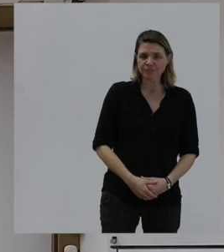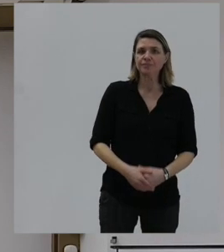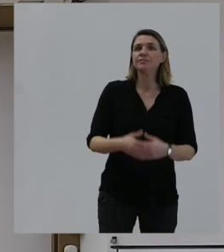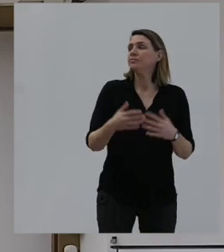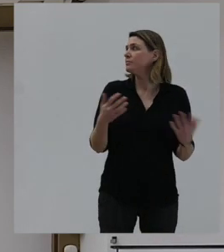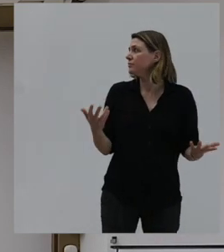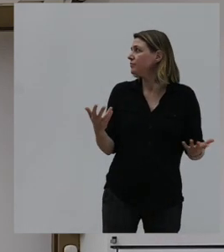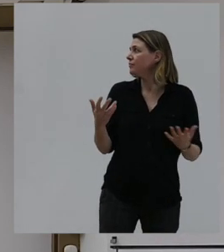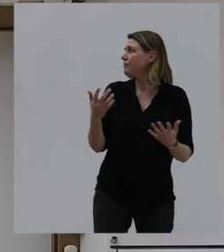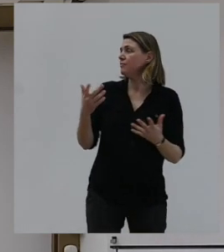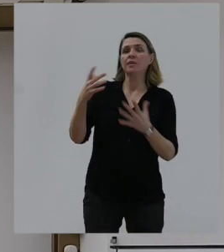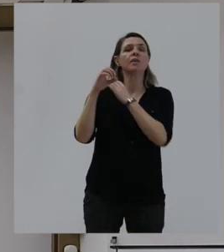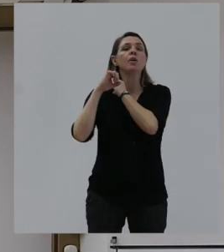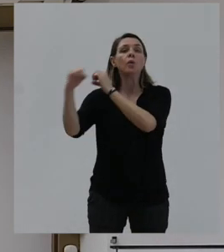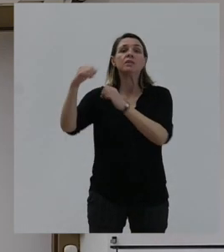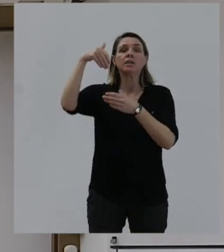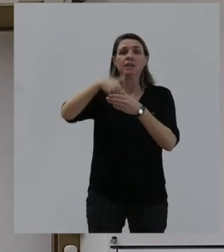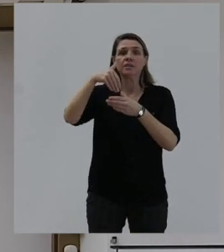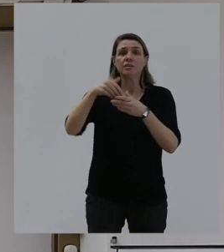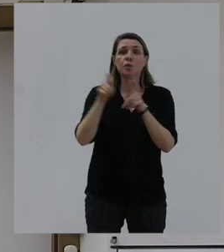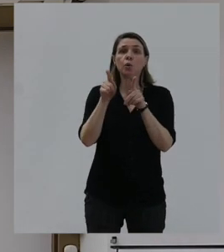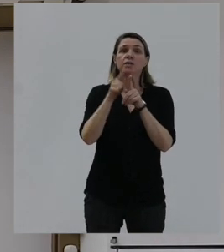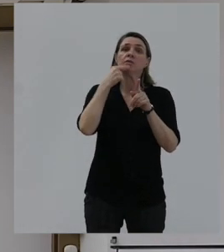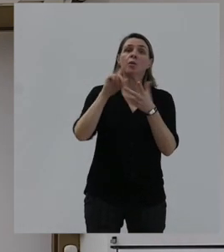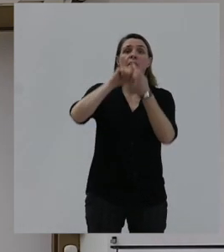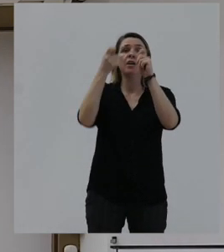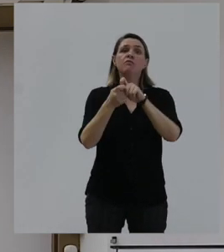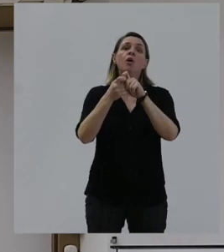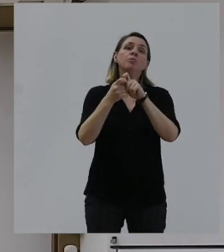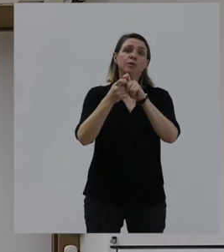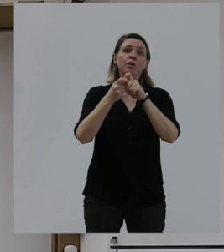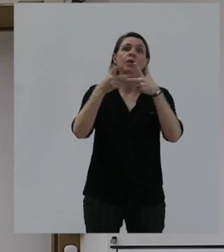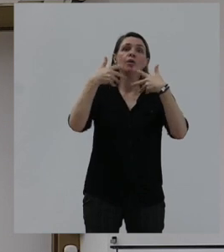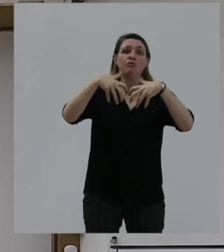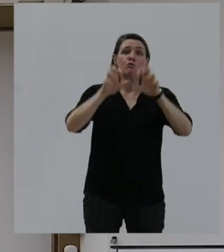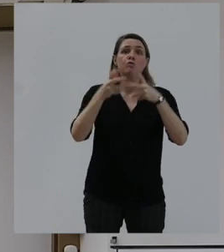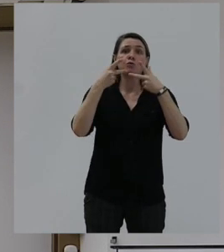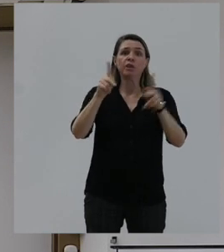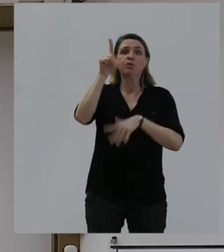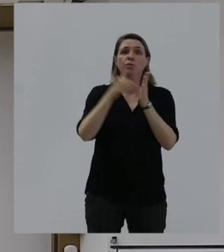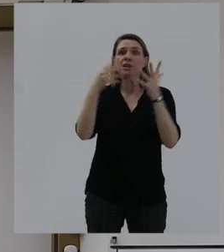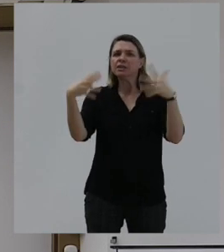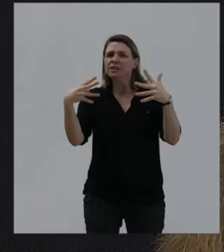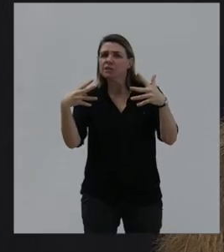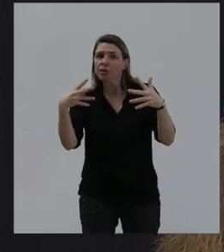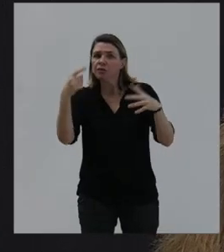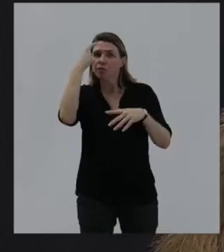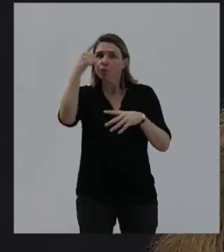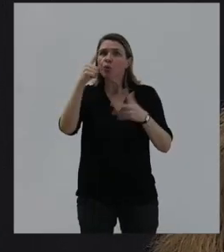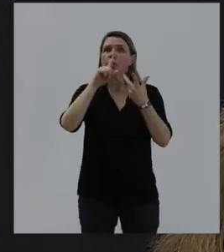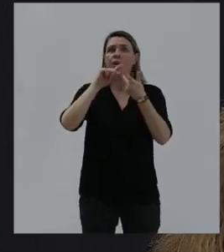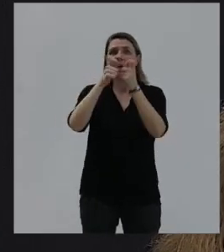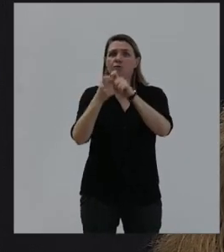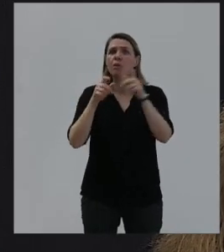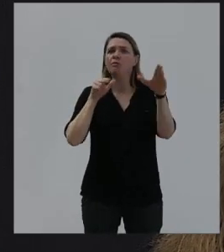Outre les contraintes internes liées à la masse salariale et face aux réformes de la fonction publique de 2019 sur la contractualisation de l'emploi public, sur la réforme à